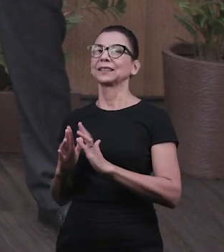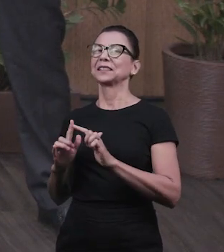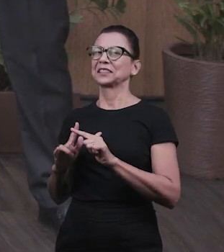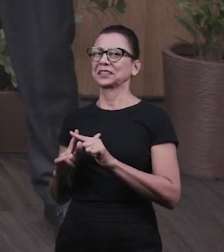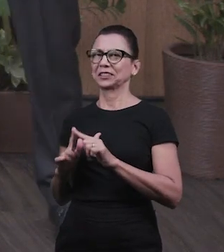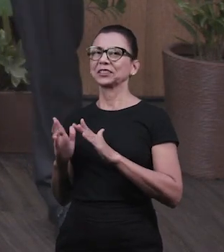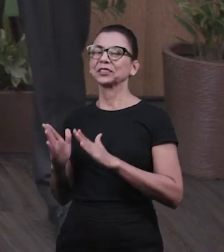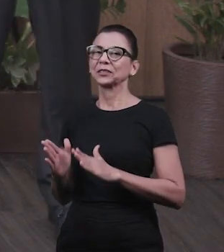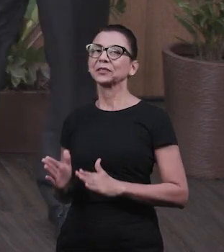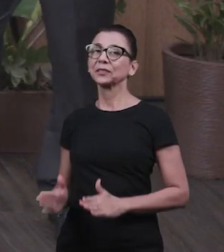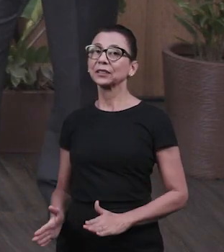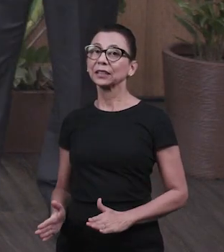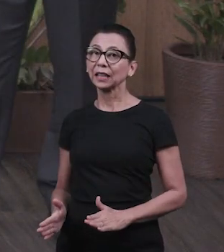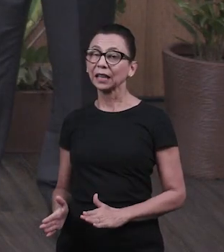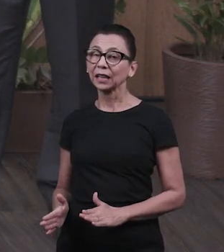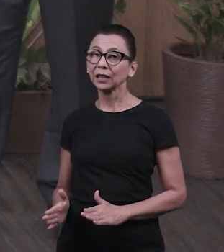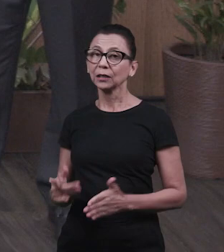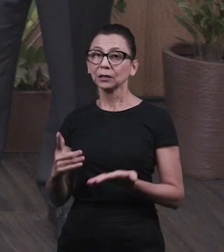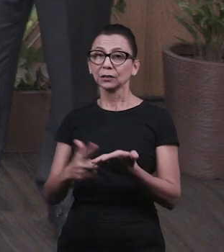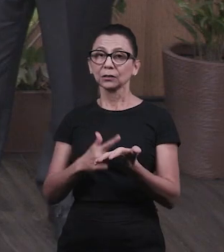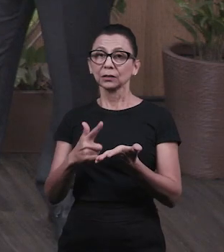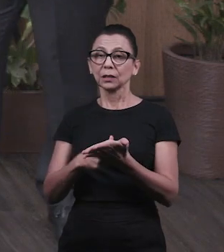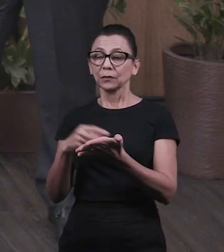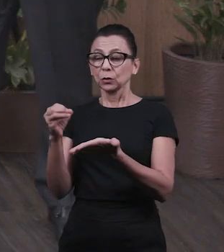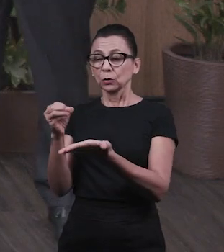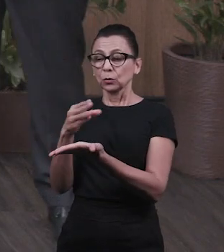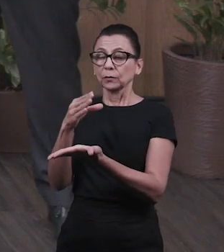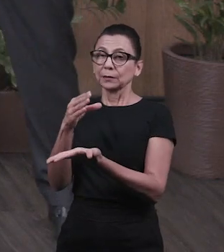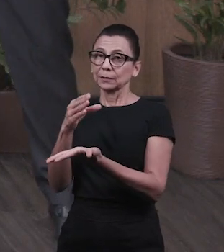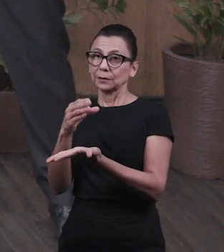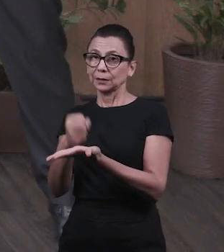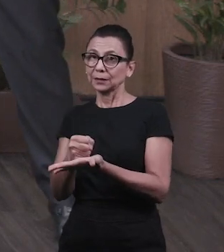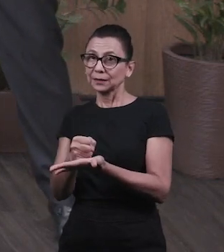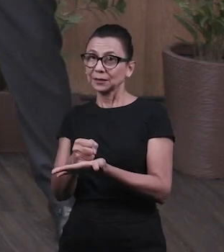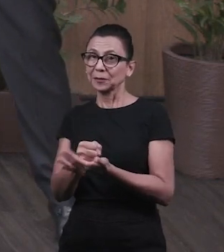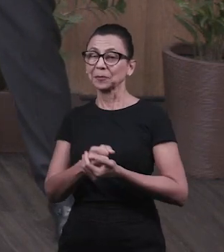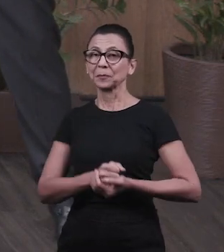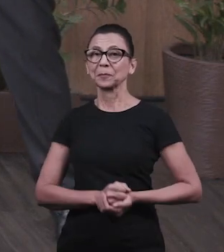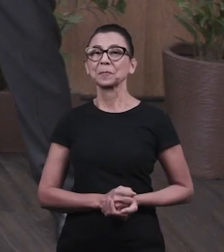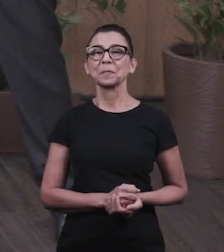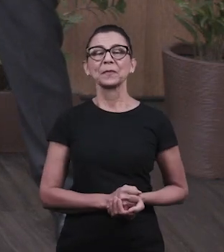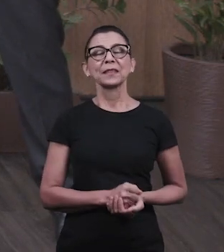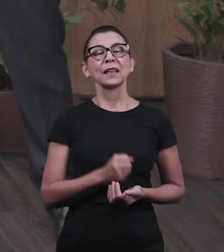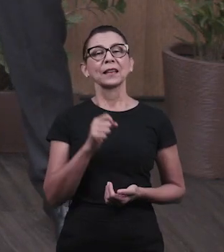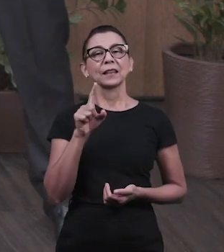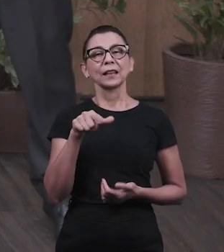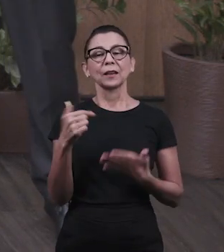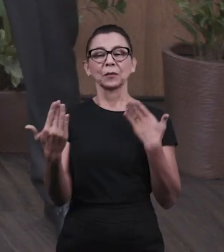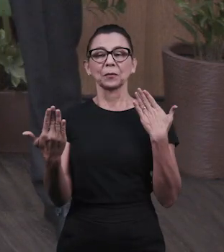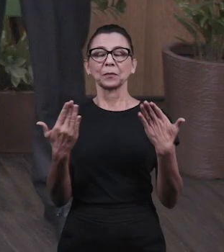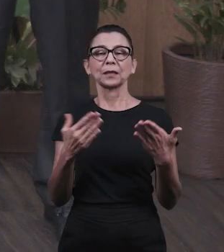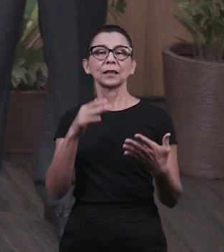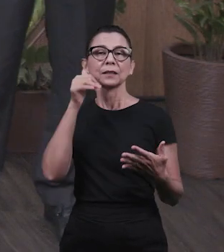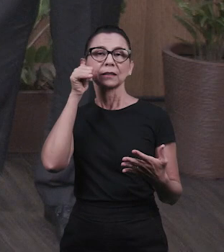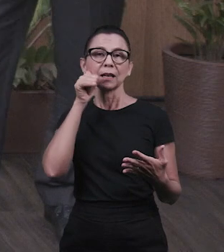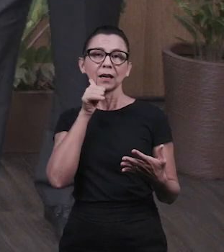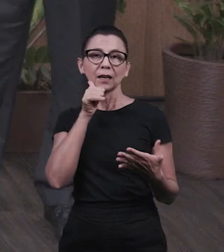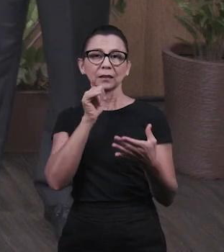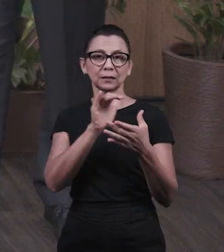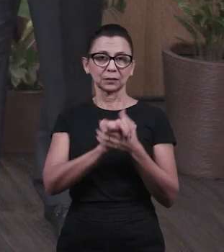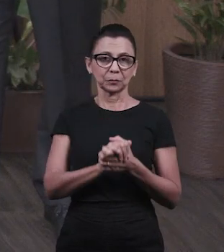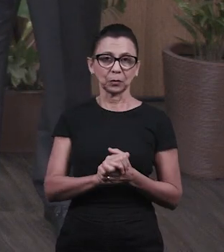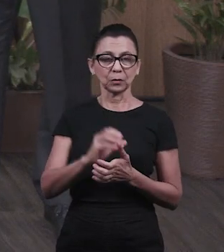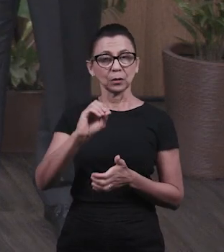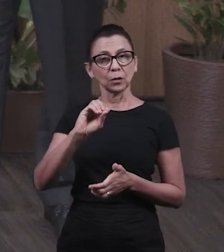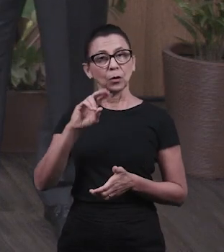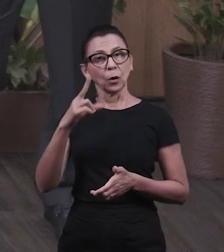Новом Завете названа верной женой или невестой, той,